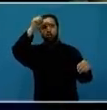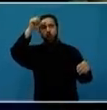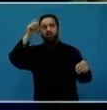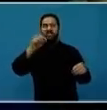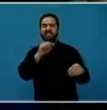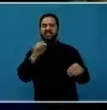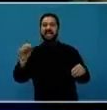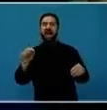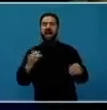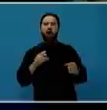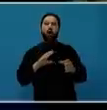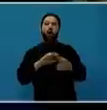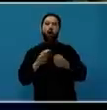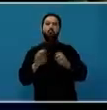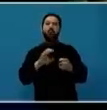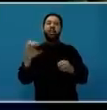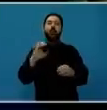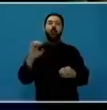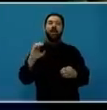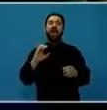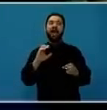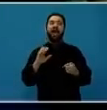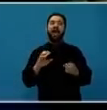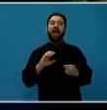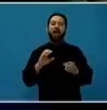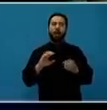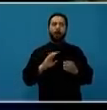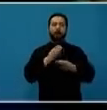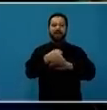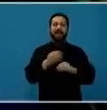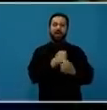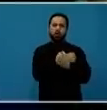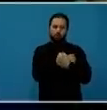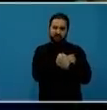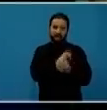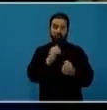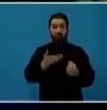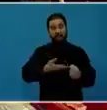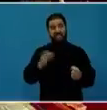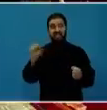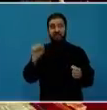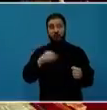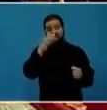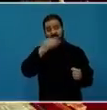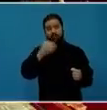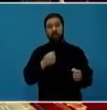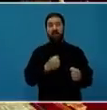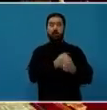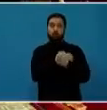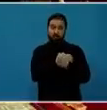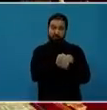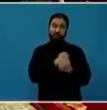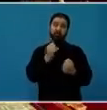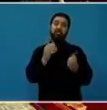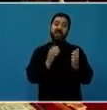Comuniune prin iubire. Și acolo părintele Stăniloae ne spune că iubim și trebuie să ne rugăm să iubim